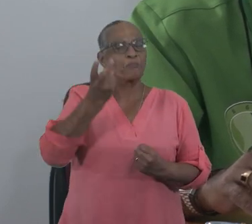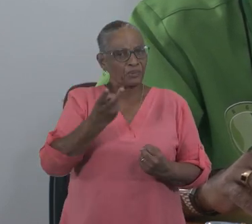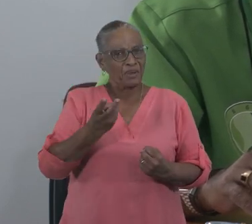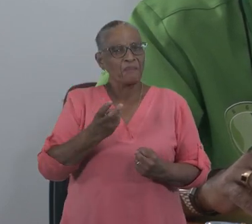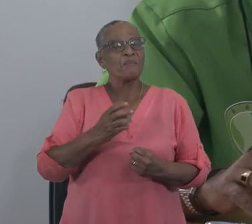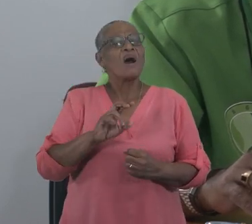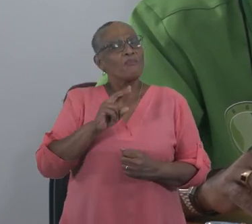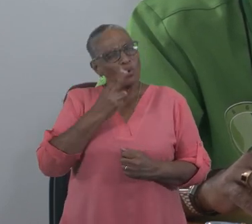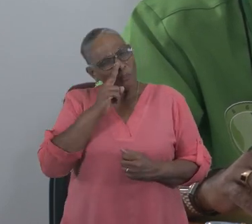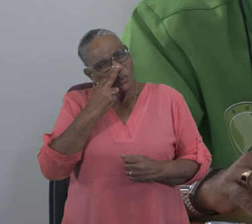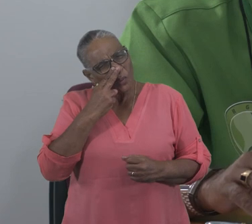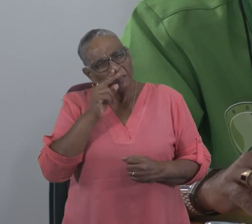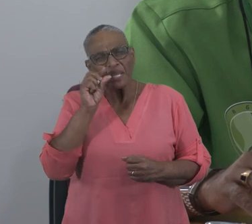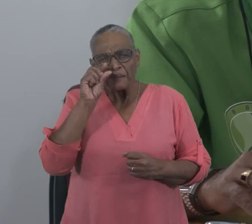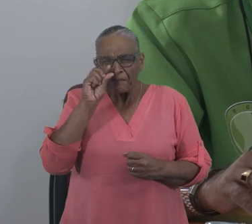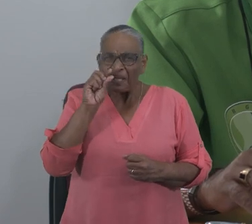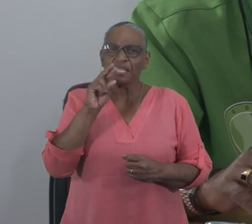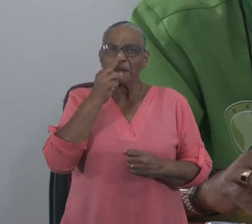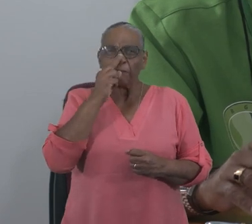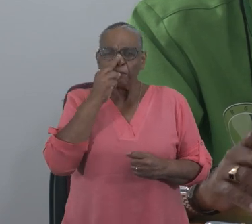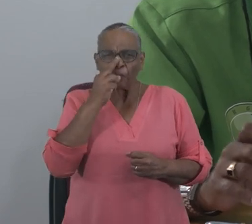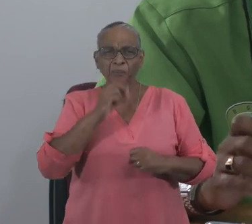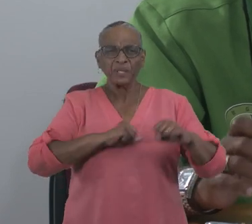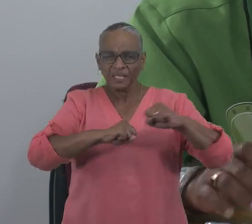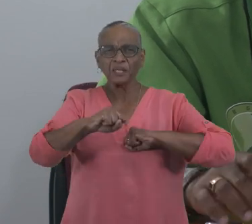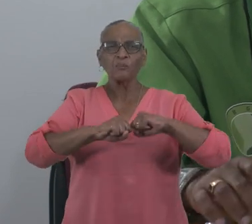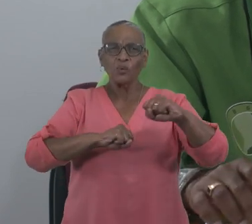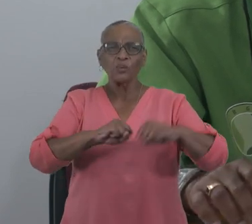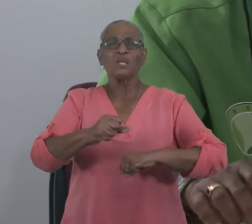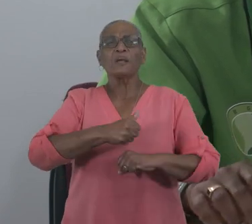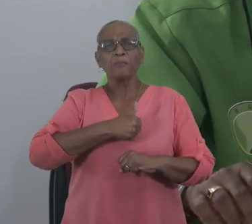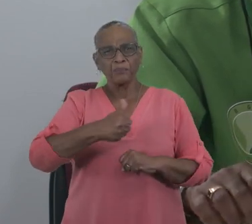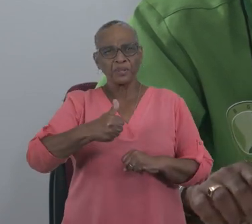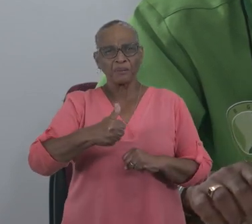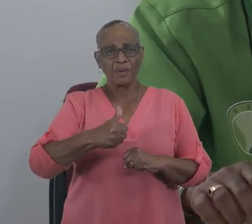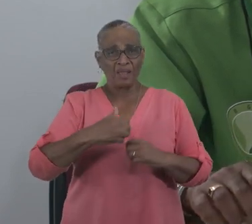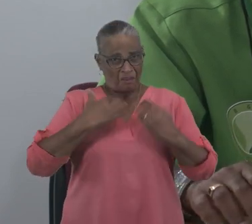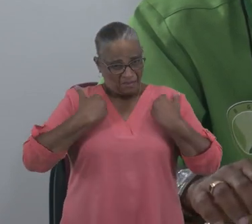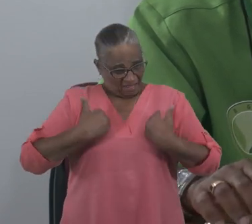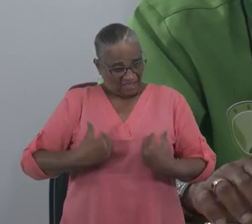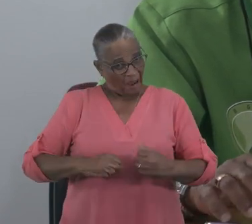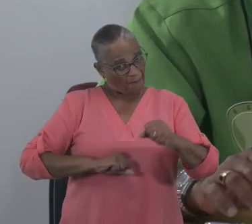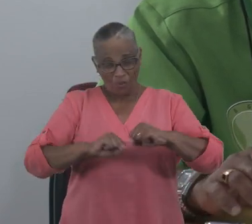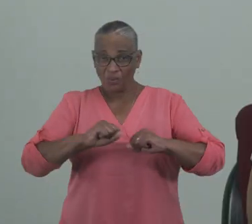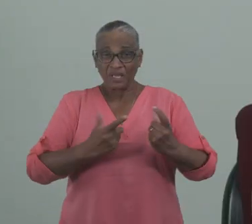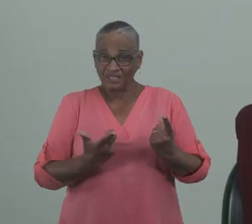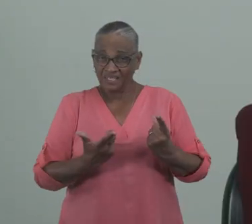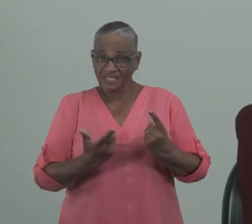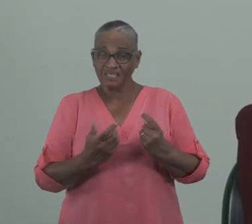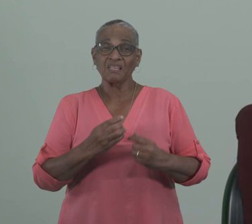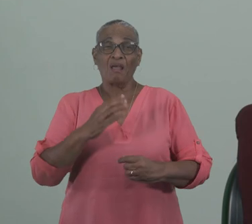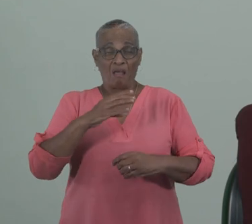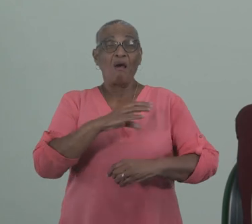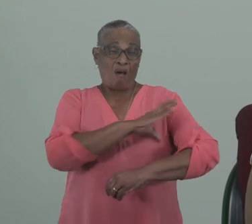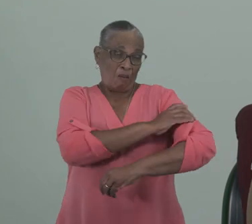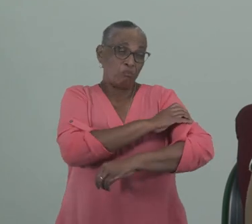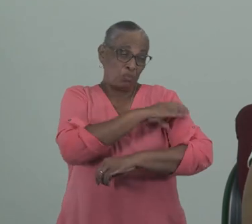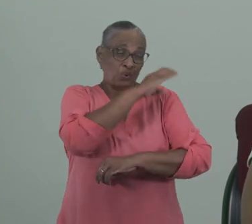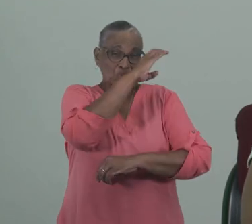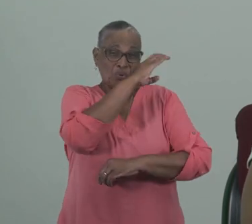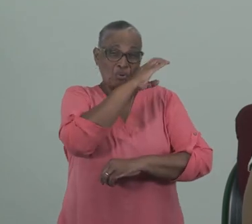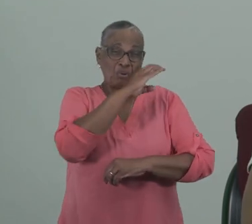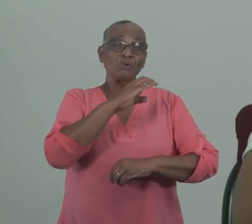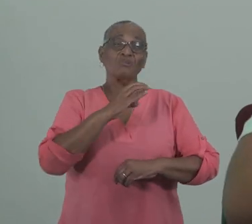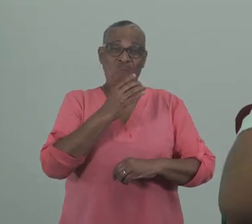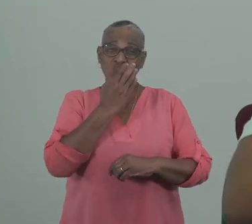soms is het die kleine moeite om die extra minuut te bewegen. En dat helpt. Dan ben ik nog niet klaar, collega. Dat is dus bloeddruk,